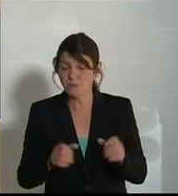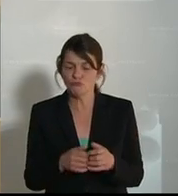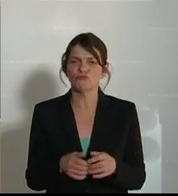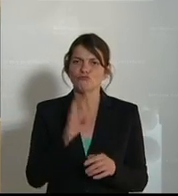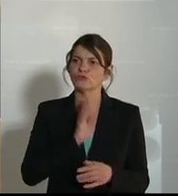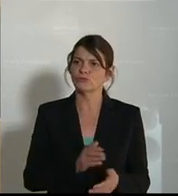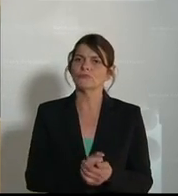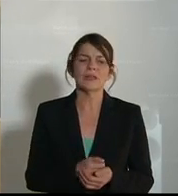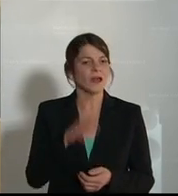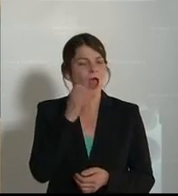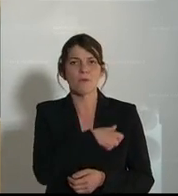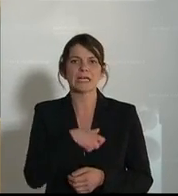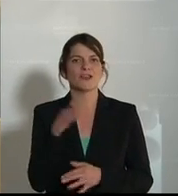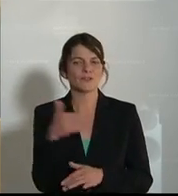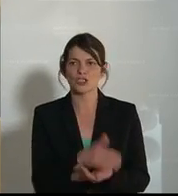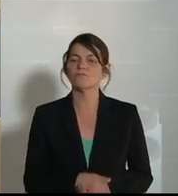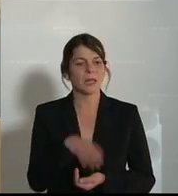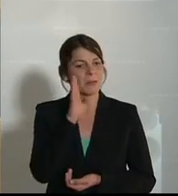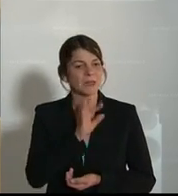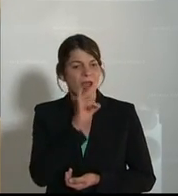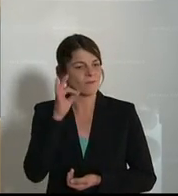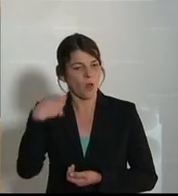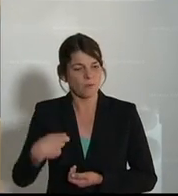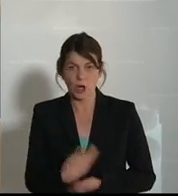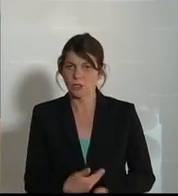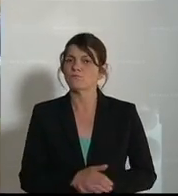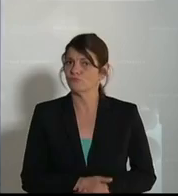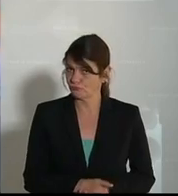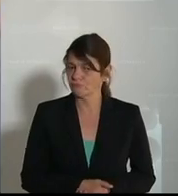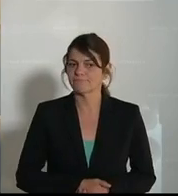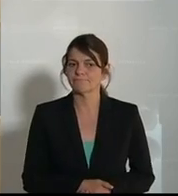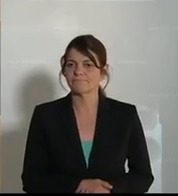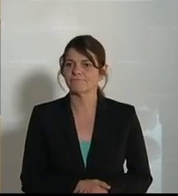Tierschutzbericht 2019 hat Ulrike Fischer von den Grünen.